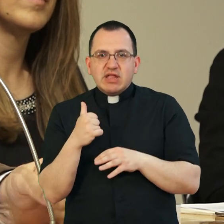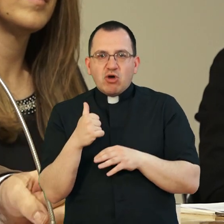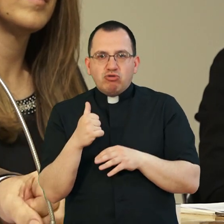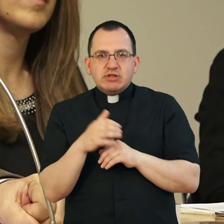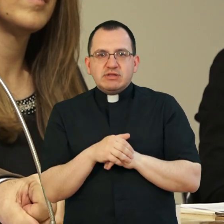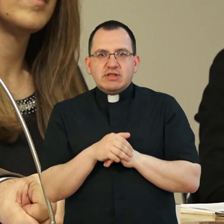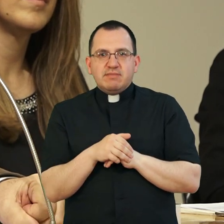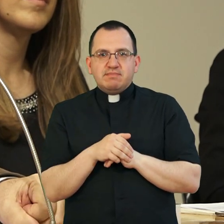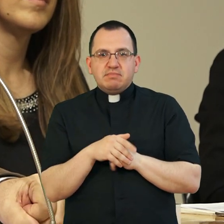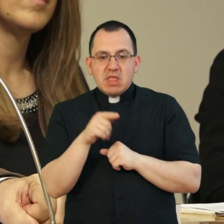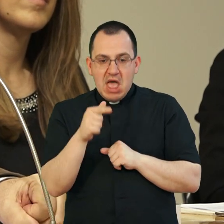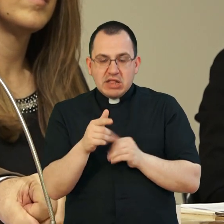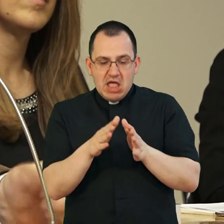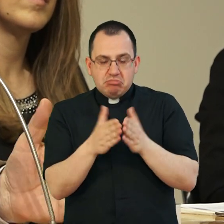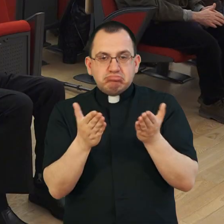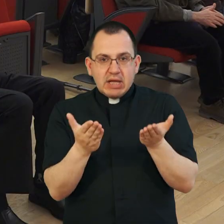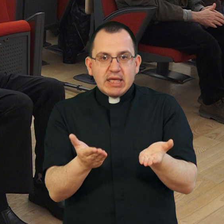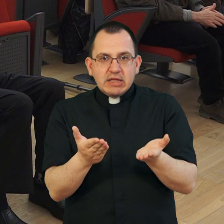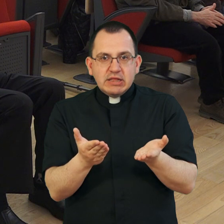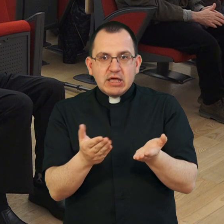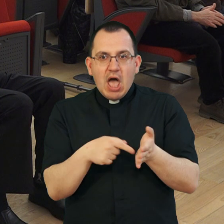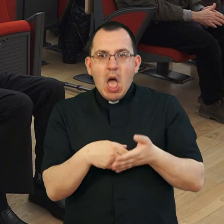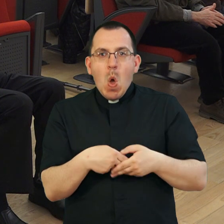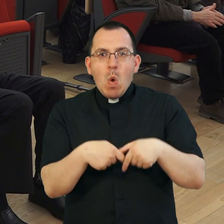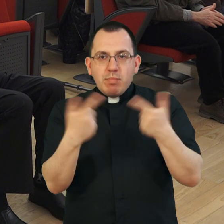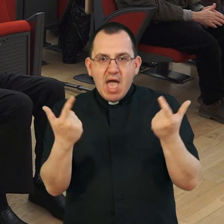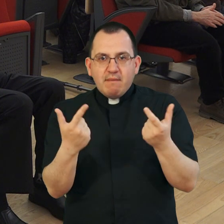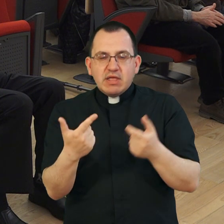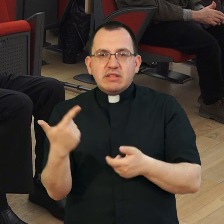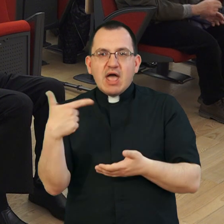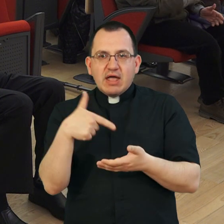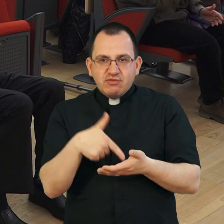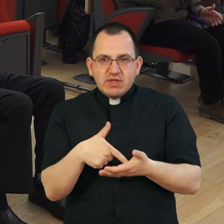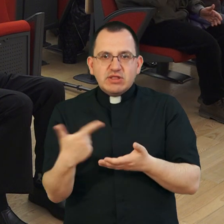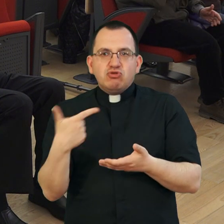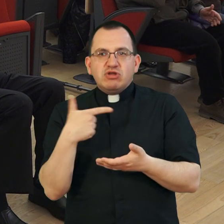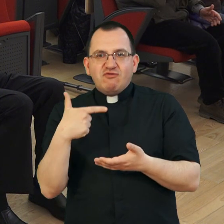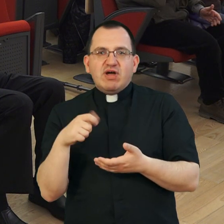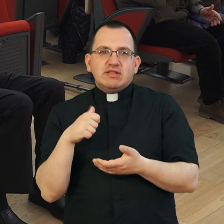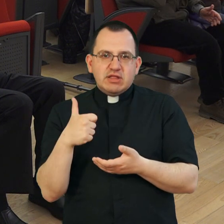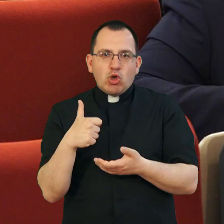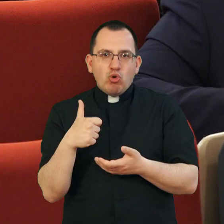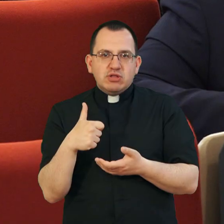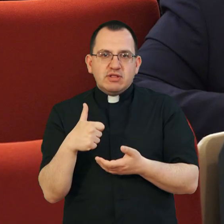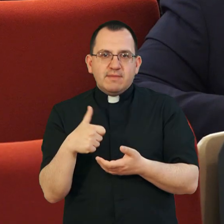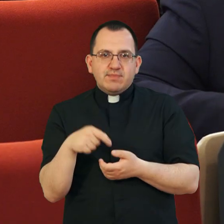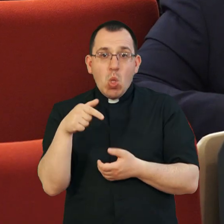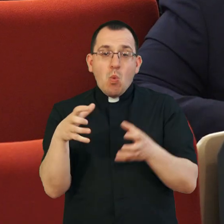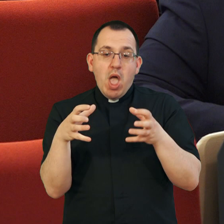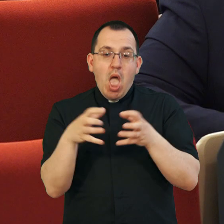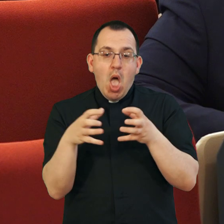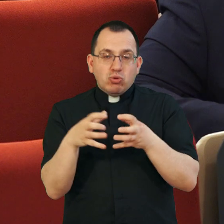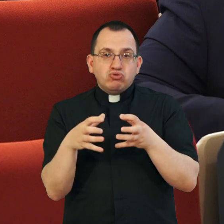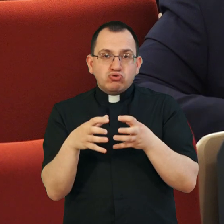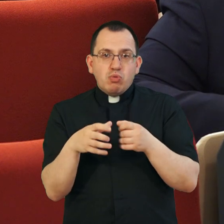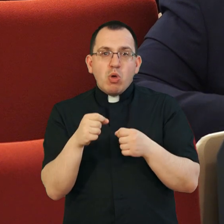godine, a zbornik je ugledao svjetlo dana 2020. godine. Sam znanstveni skup i zbornik radova